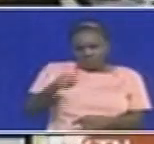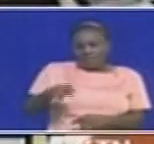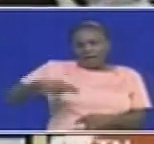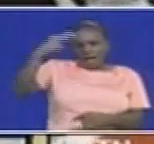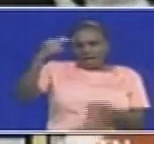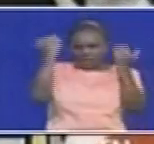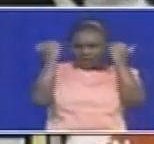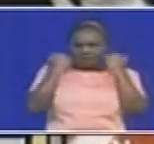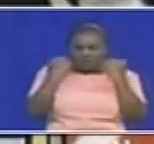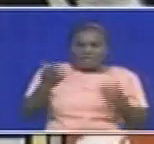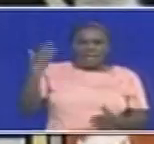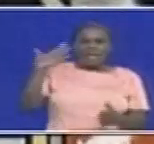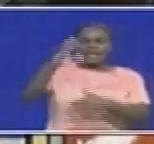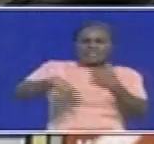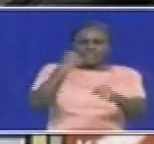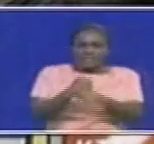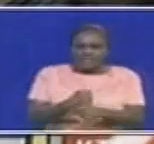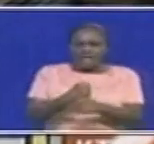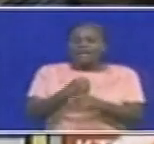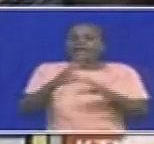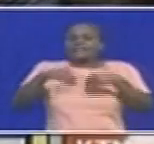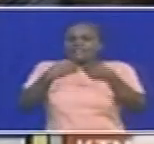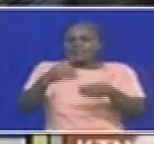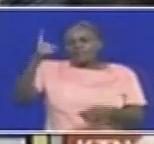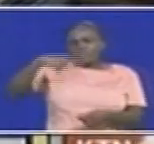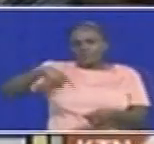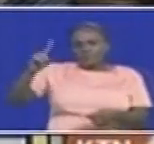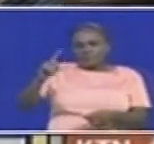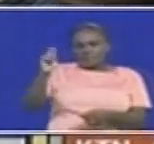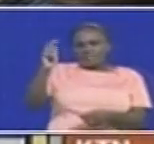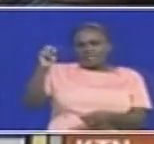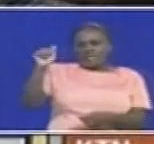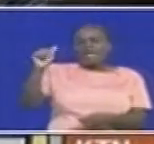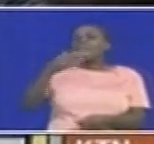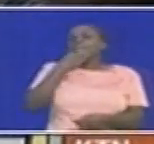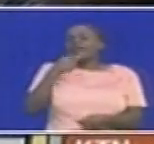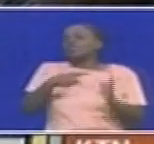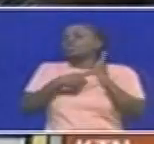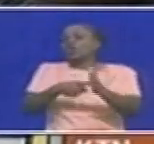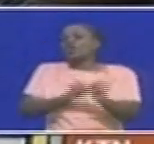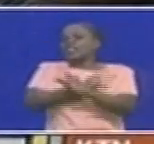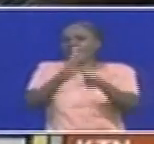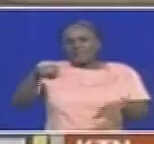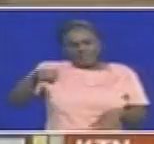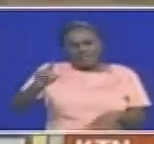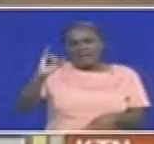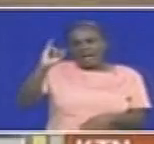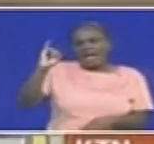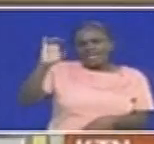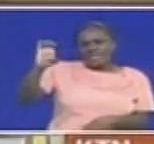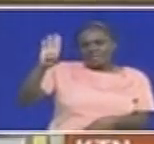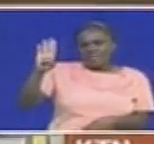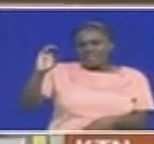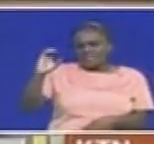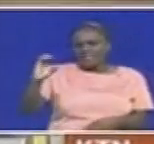tarehe 13 Septemba mwaka uliopita ilimpa ushindi George Wanjohi hata baada ya kubainika kwamba IEBC ilikiuka sheria